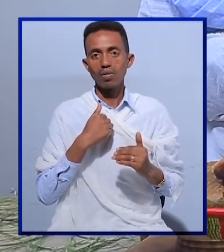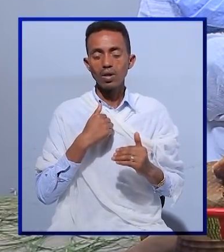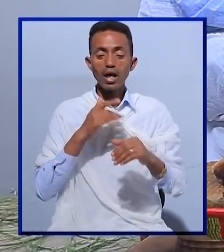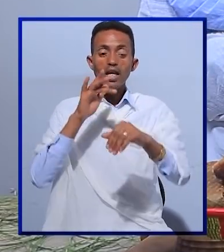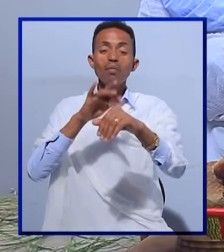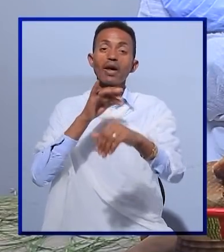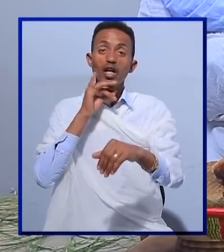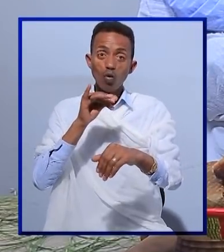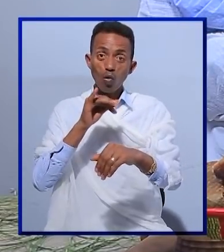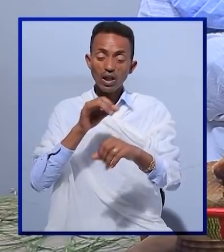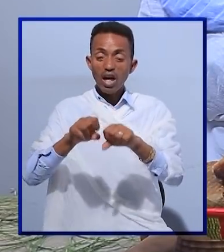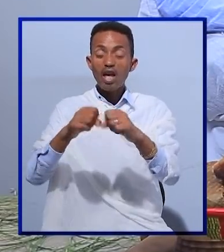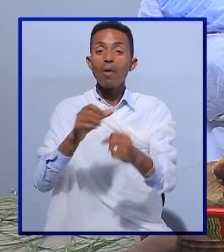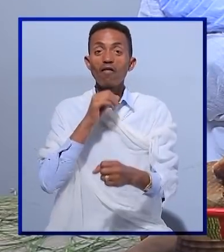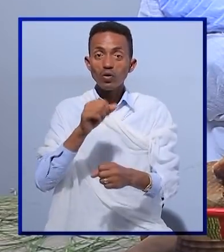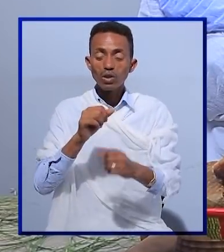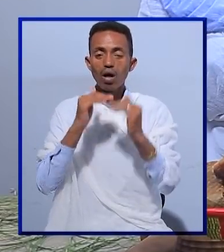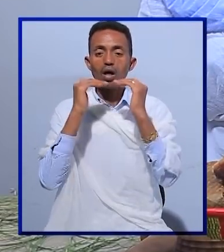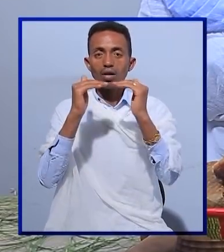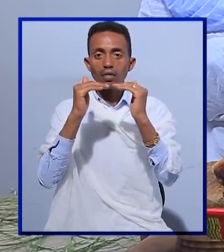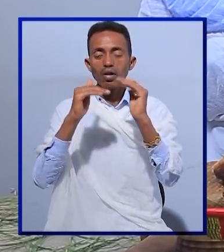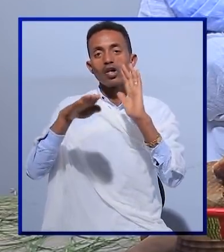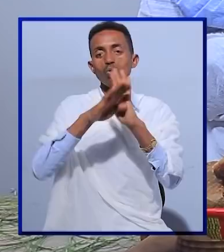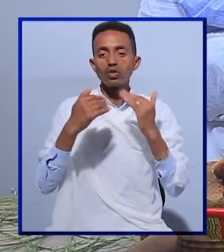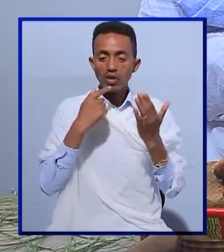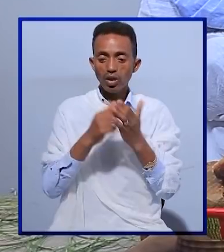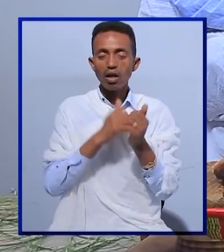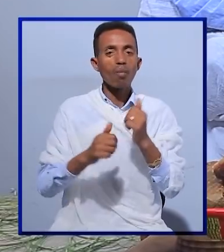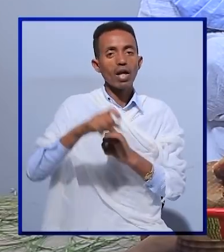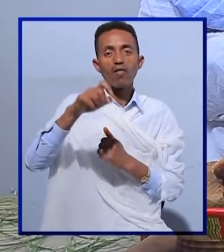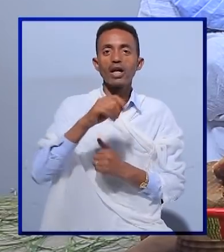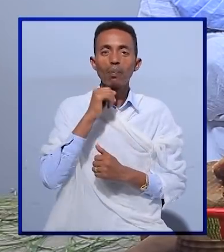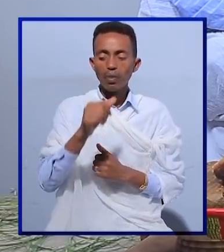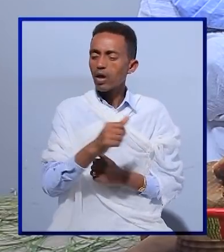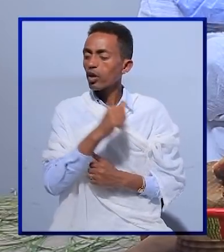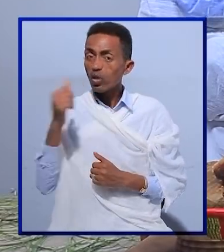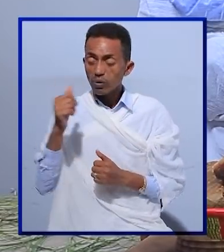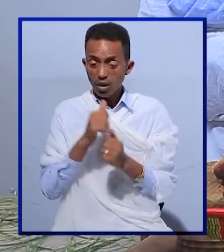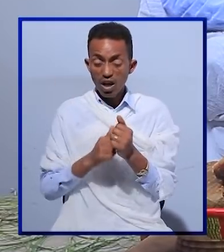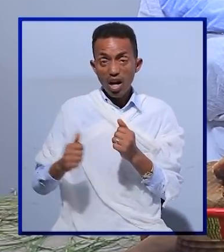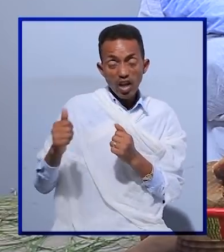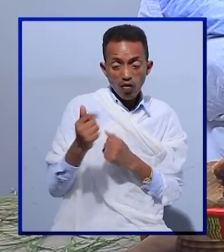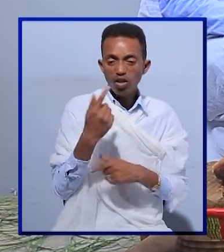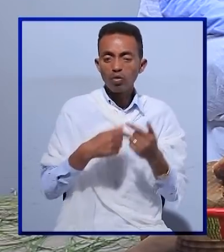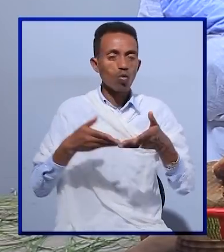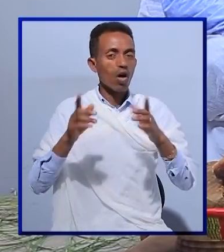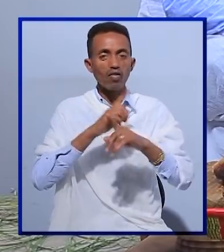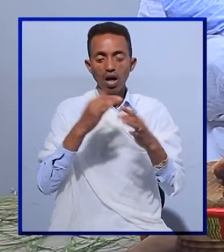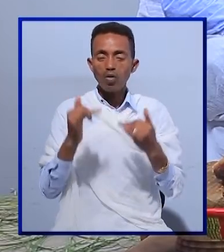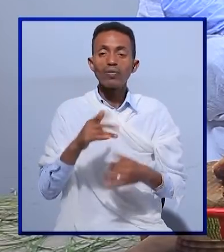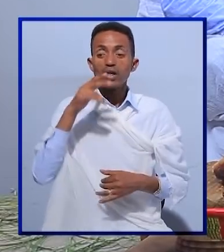ድንበር አለው። የማይነኩ የማይገሰሱ ድንበሮች አሉ። እነሱን ማለፍ የለብንም። እኛም ሌሎችም እንዲያልፉ መፍቀድ